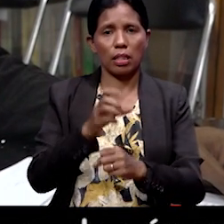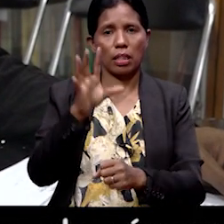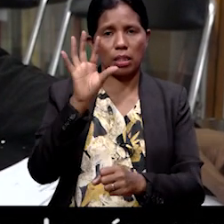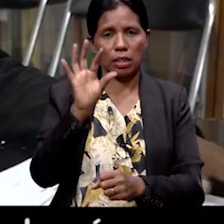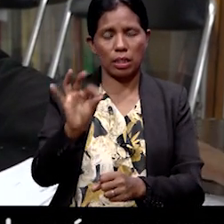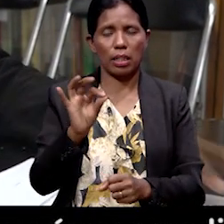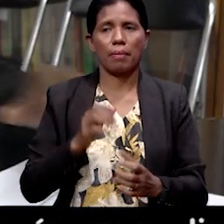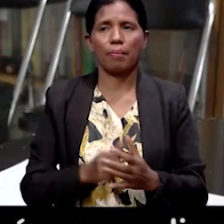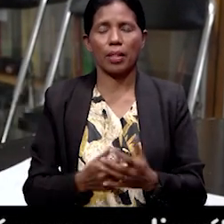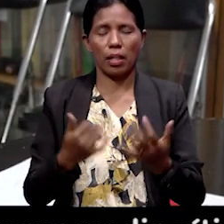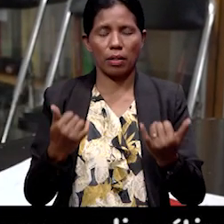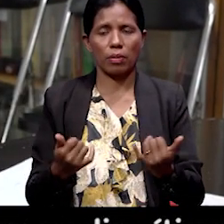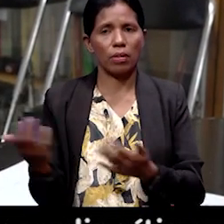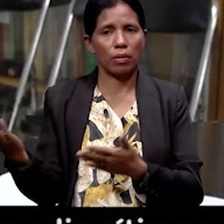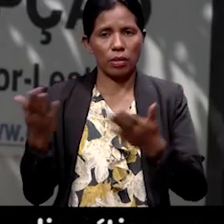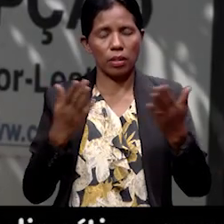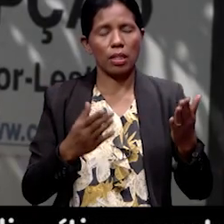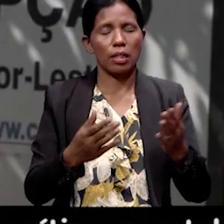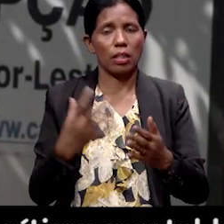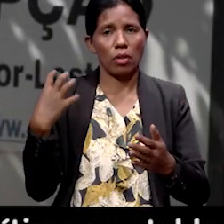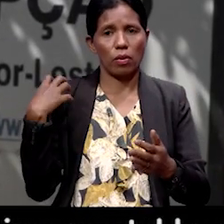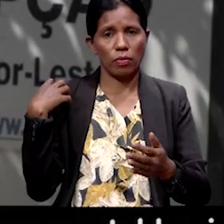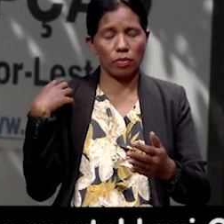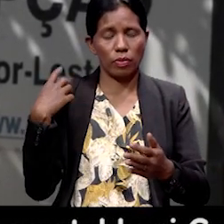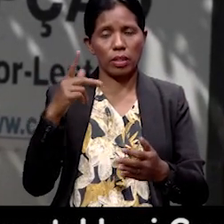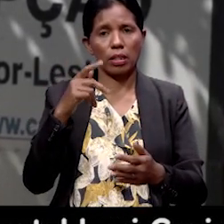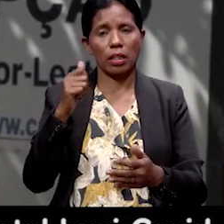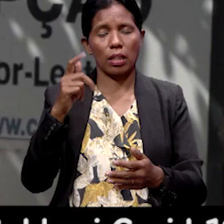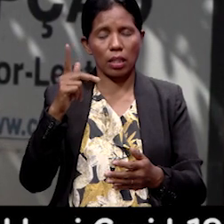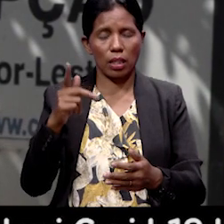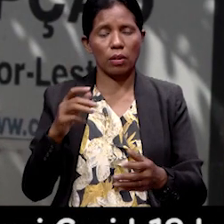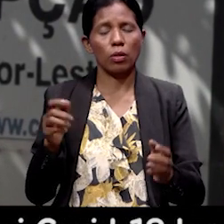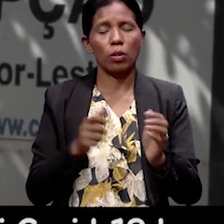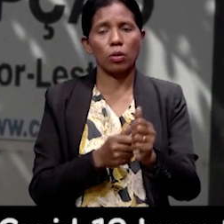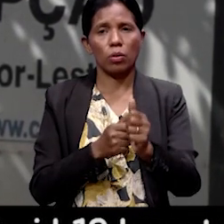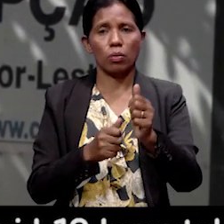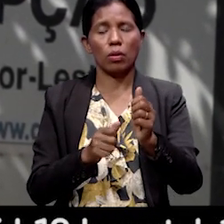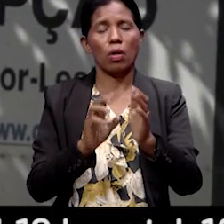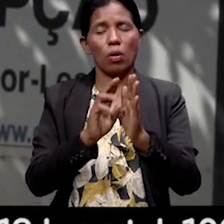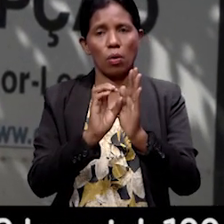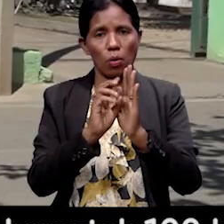se deteng hela iha sela kaaknian ho di kompleta oras hitunulu resin rua hafoina